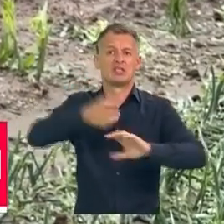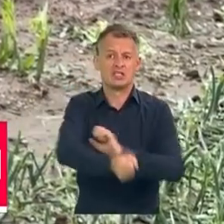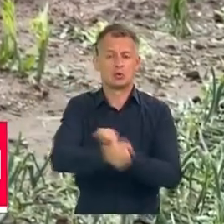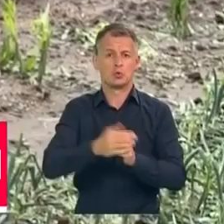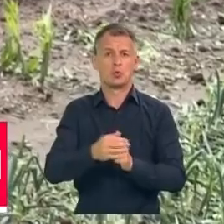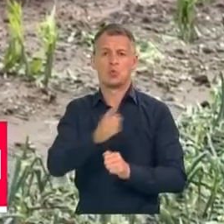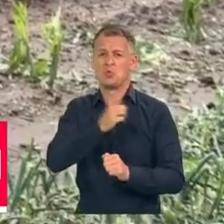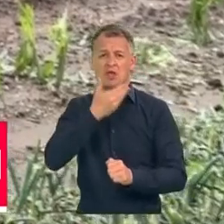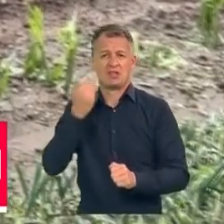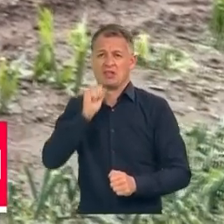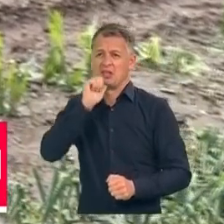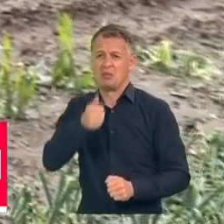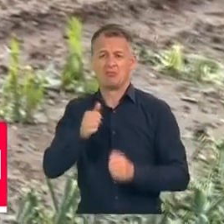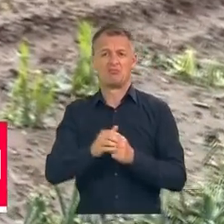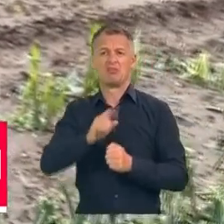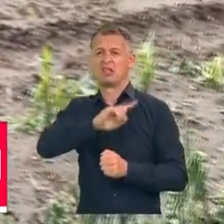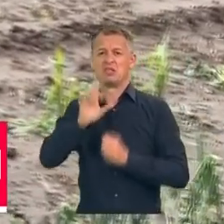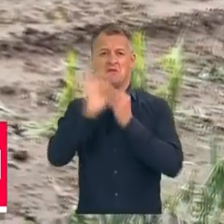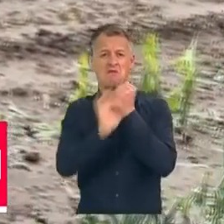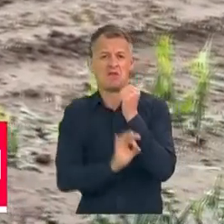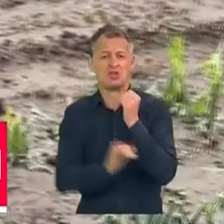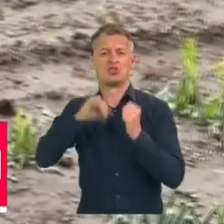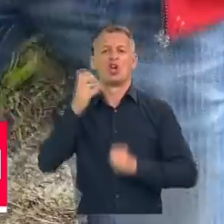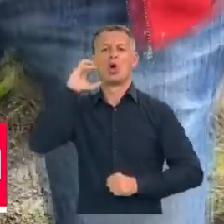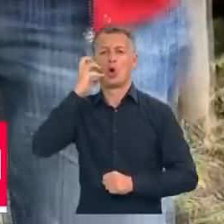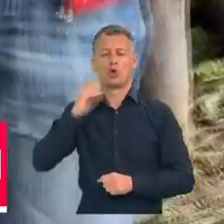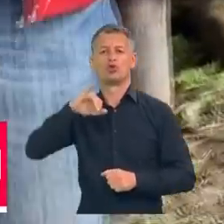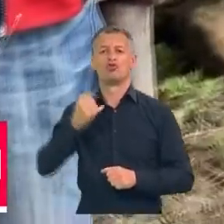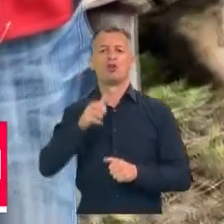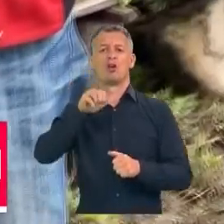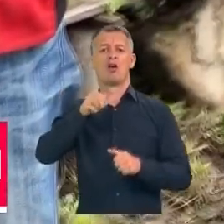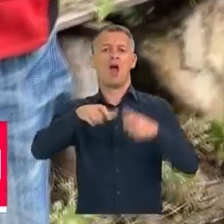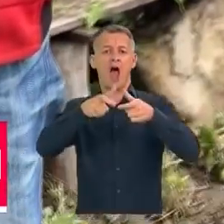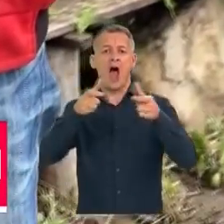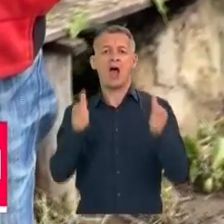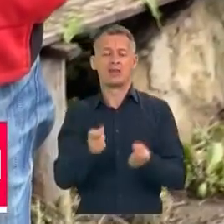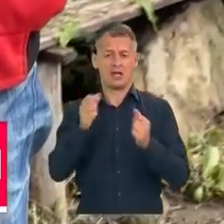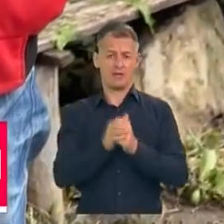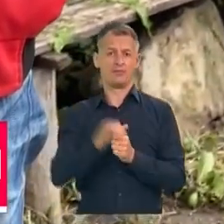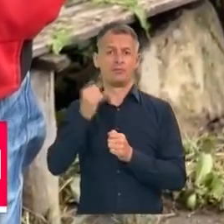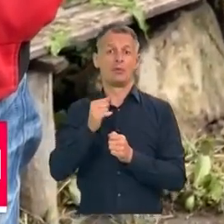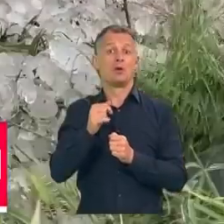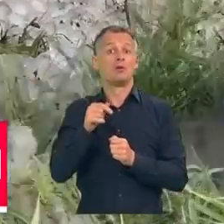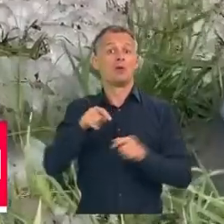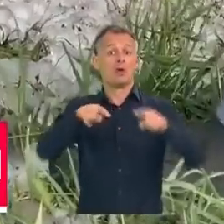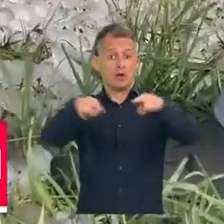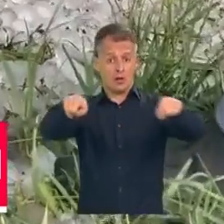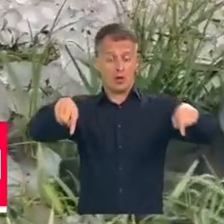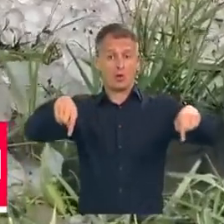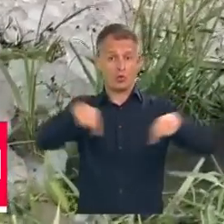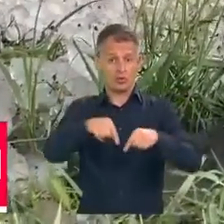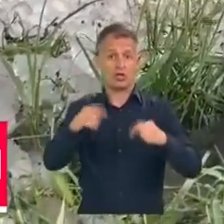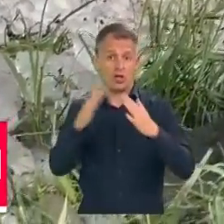nu mai e nimic. Și vie, și roșii, și ardei, și... După potop, în curțile oamenilor și pe stradă încă se vedeau bucăți mari de